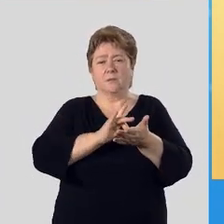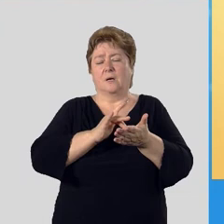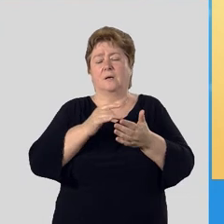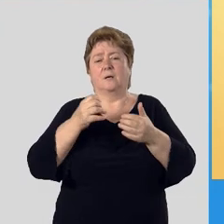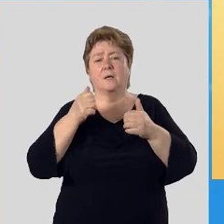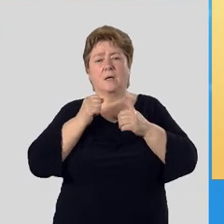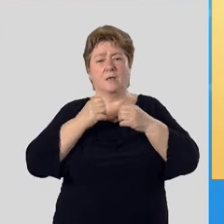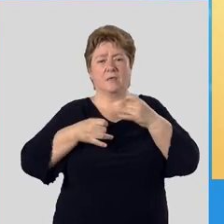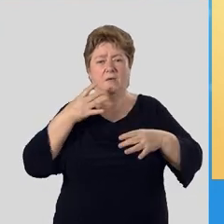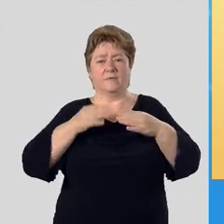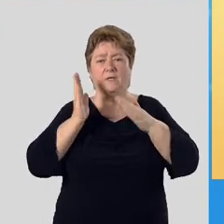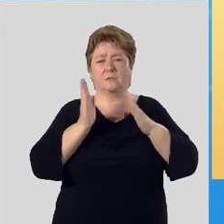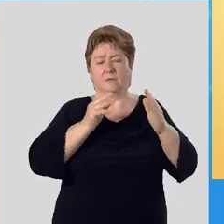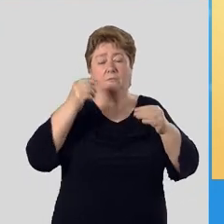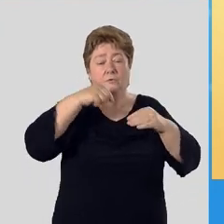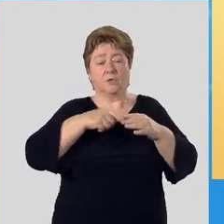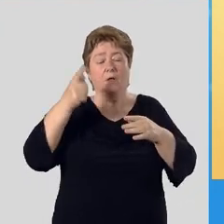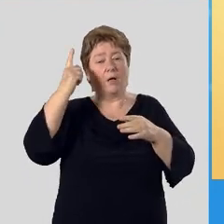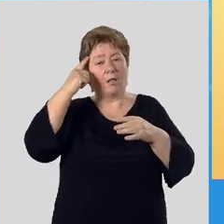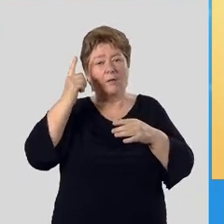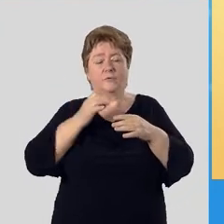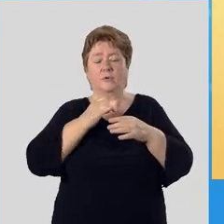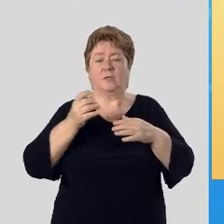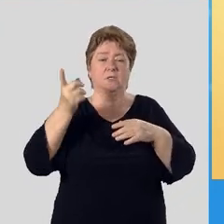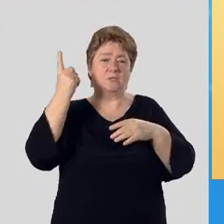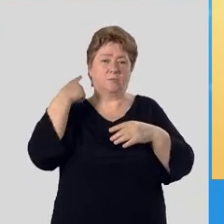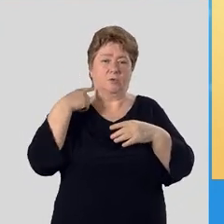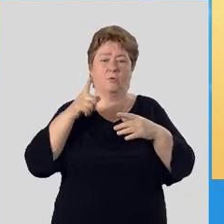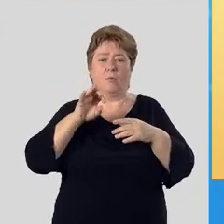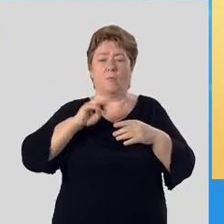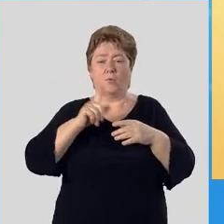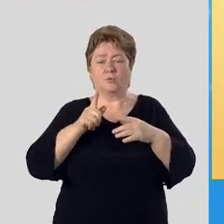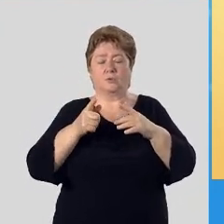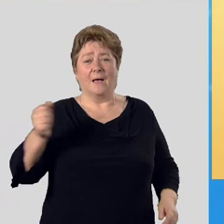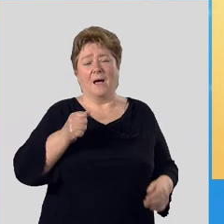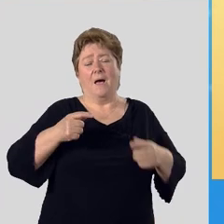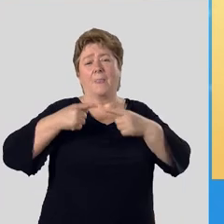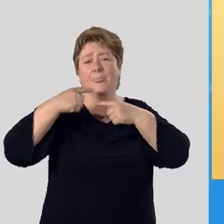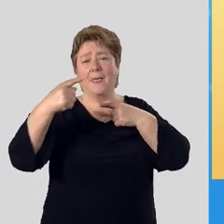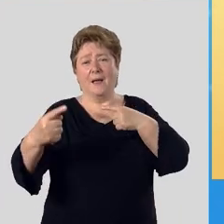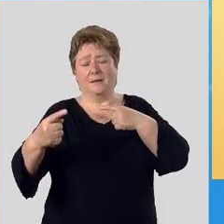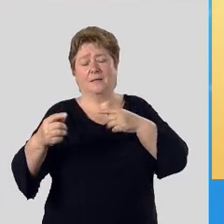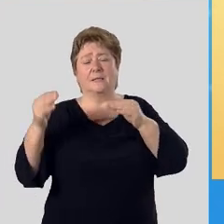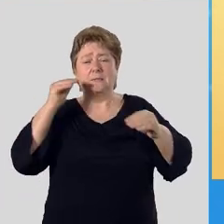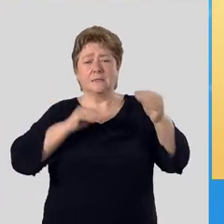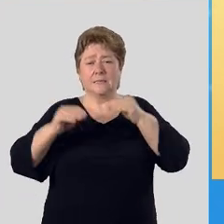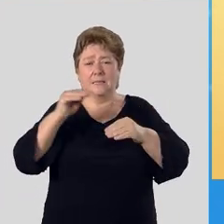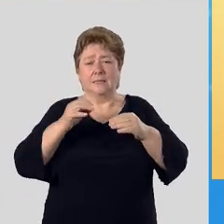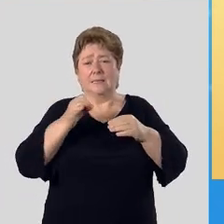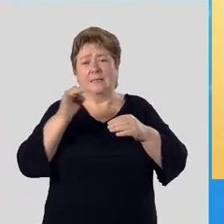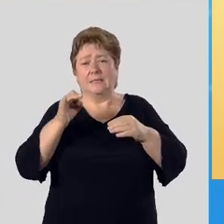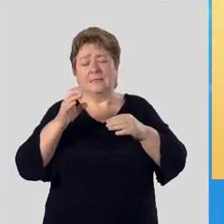нервная система включает головной и спинной мозг, а периферическая состоит